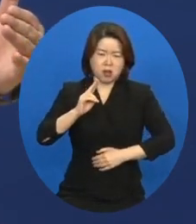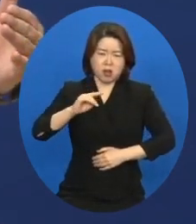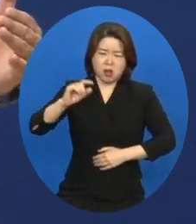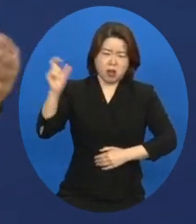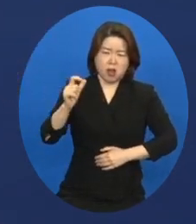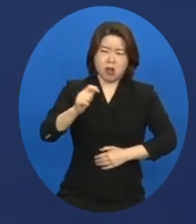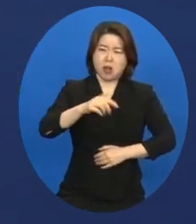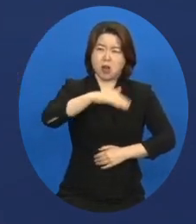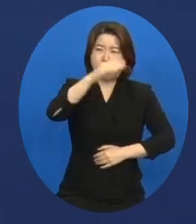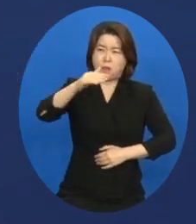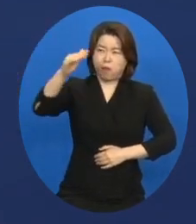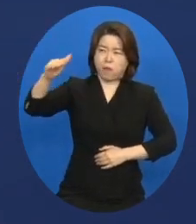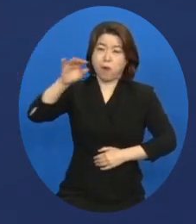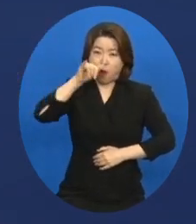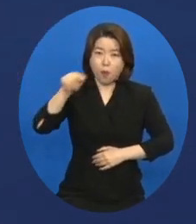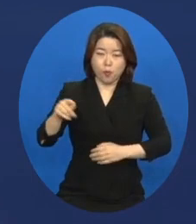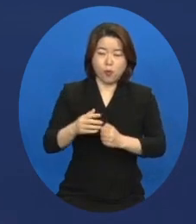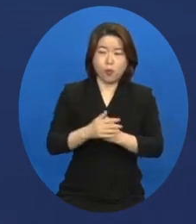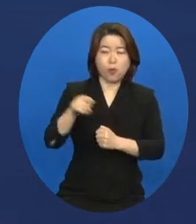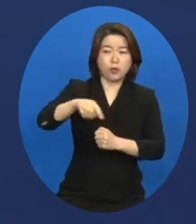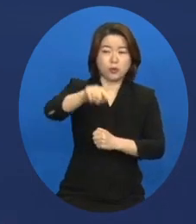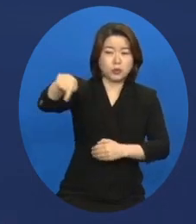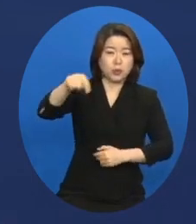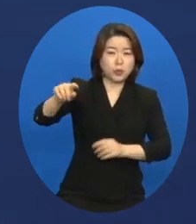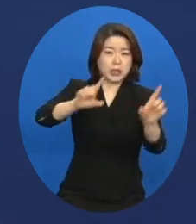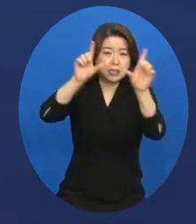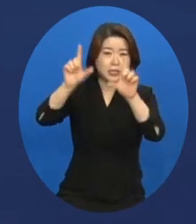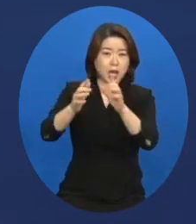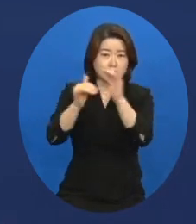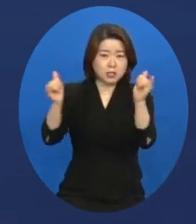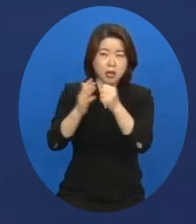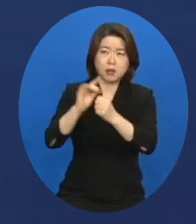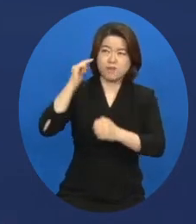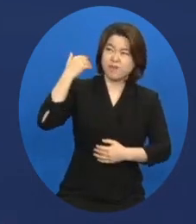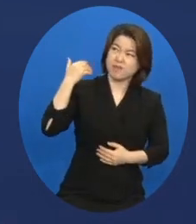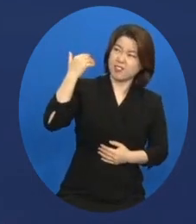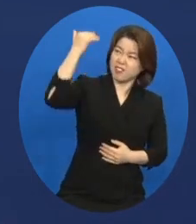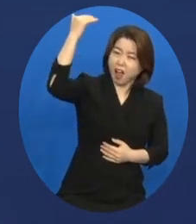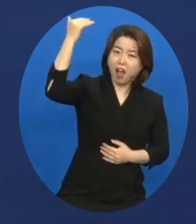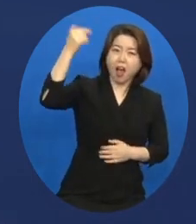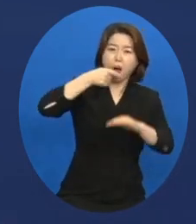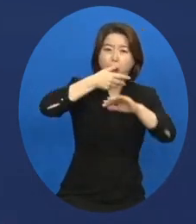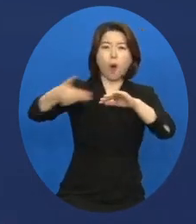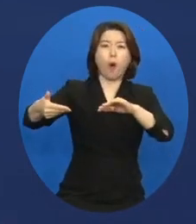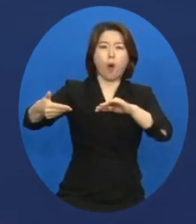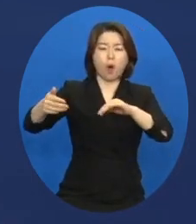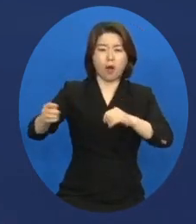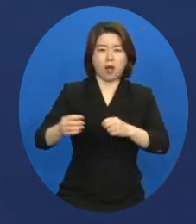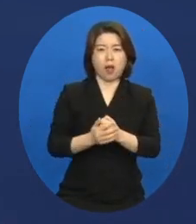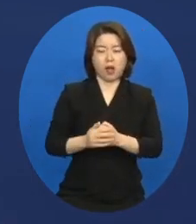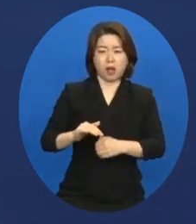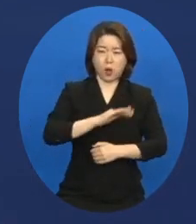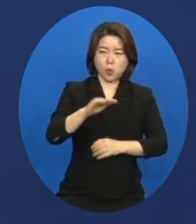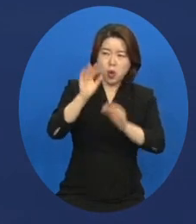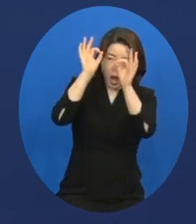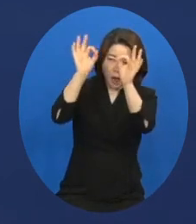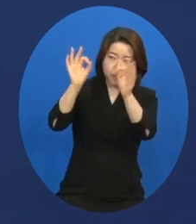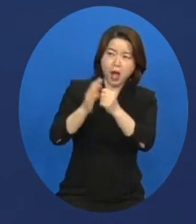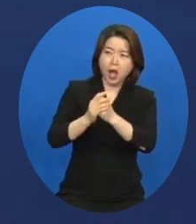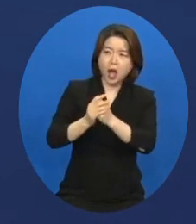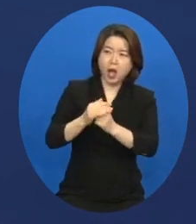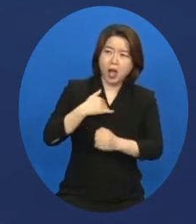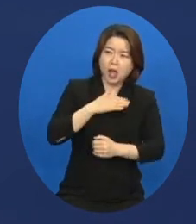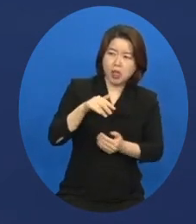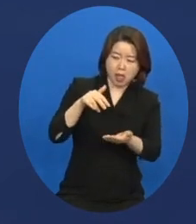있고 그리고 그 땅에 사는 사람들이 거인 족속이란 우리들이 보기에도